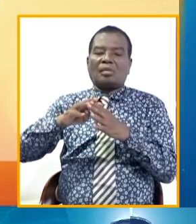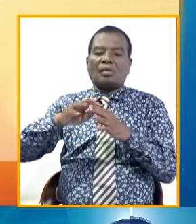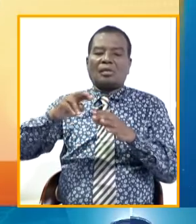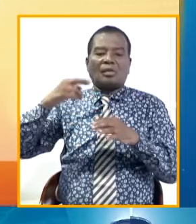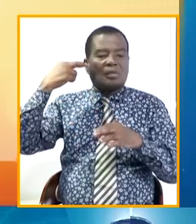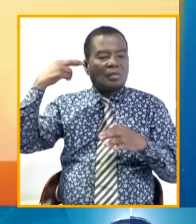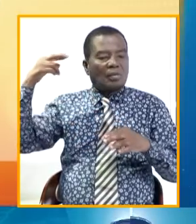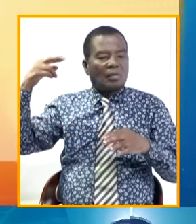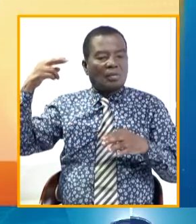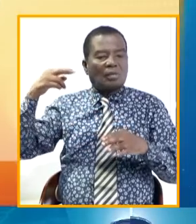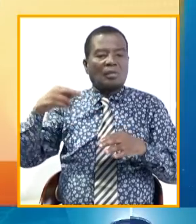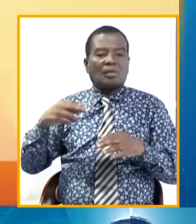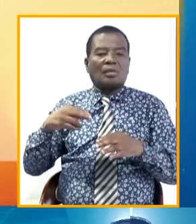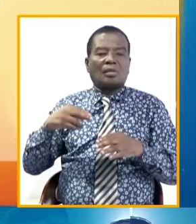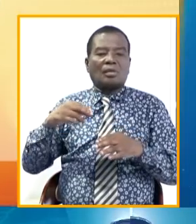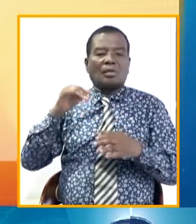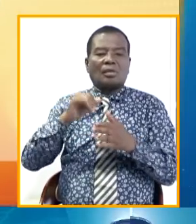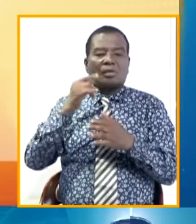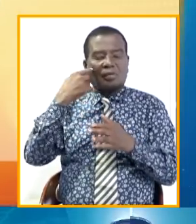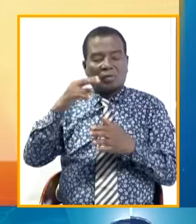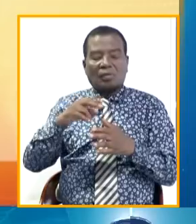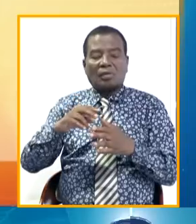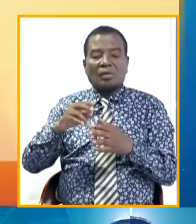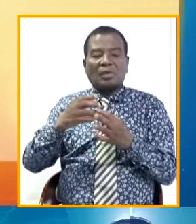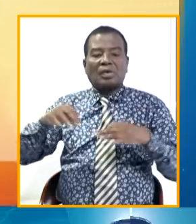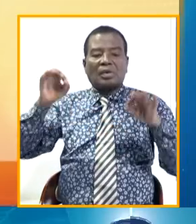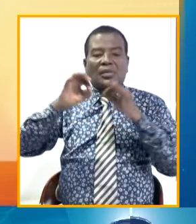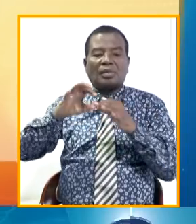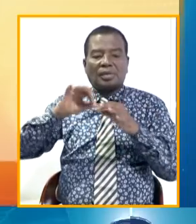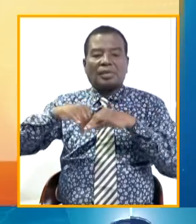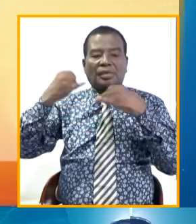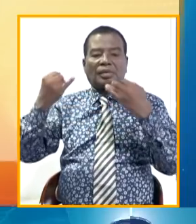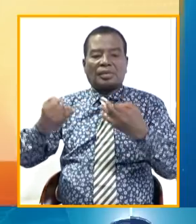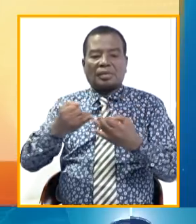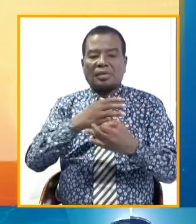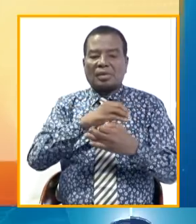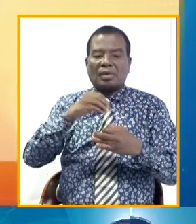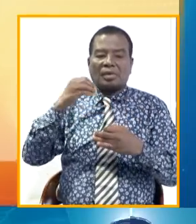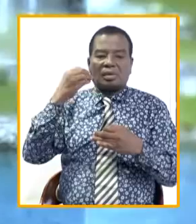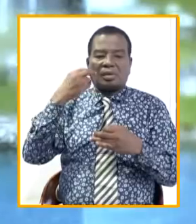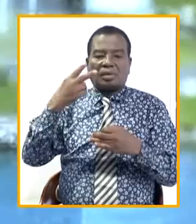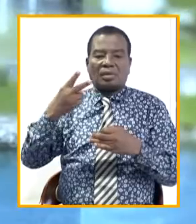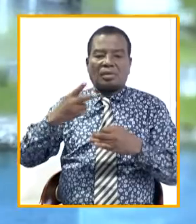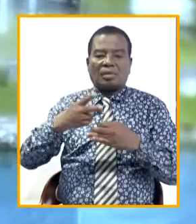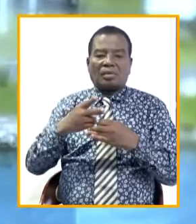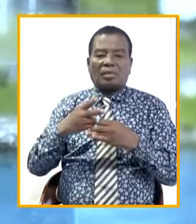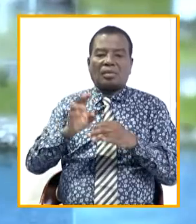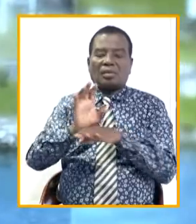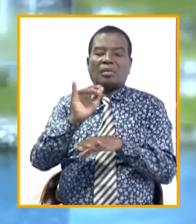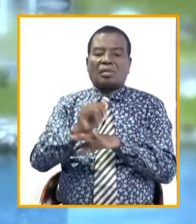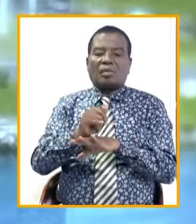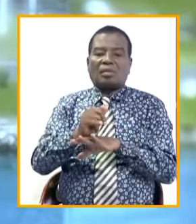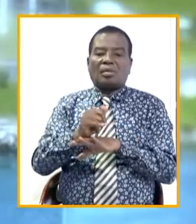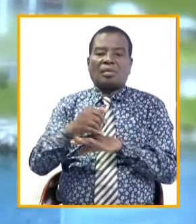montrer l'importance de ce média dans l'éducation et la liberté d'expression. En Côte